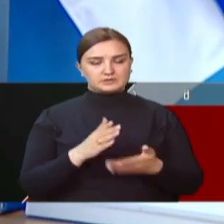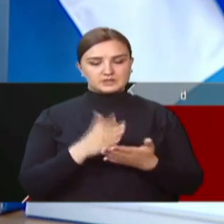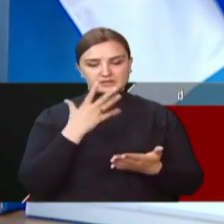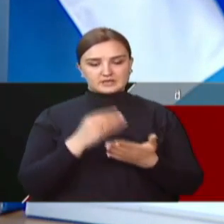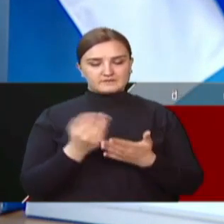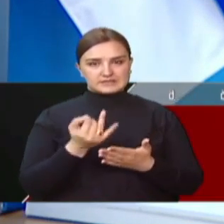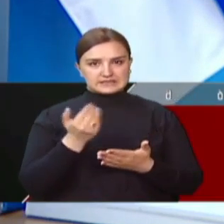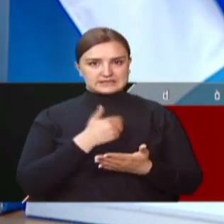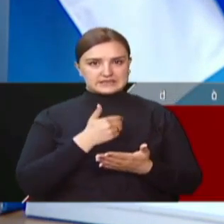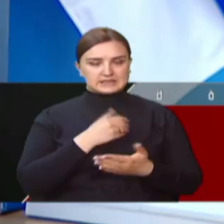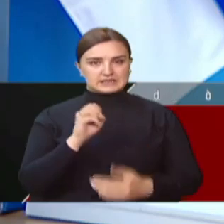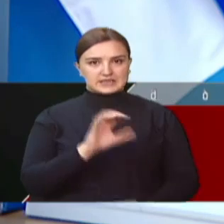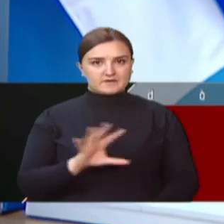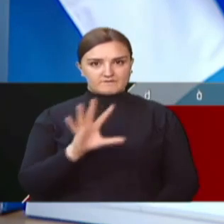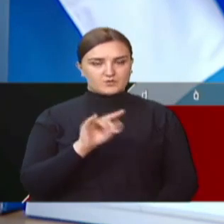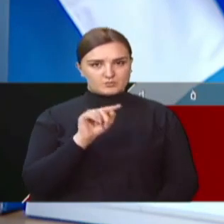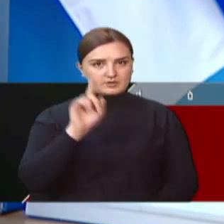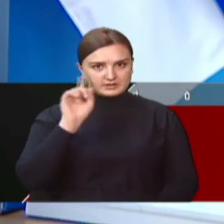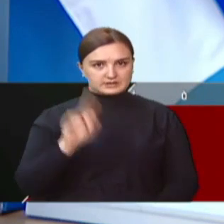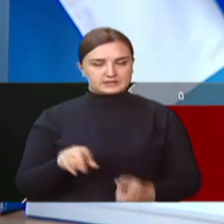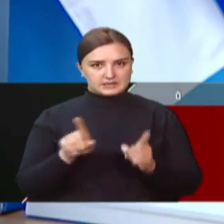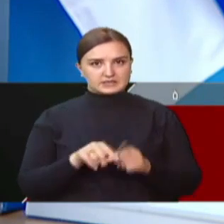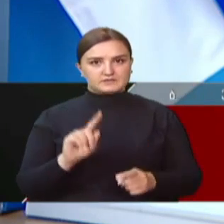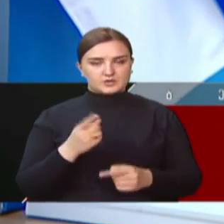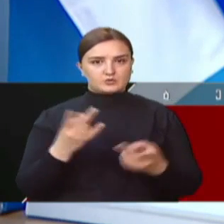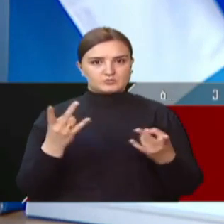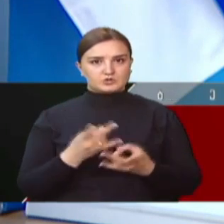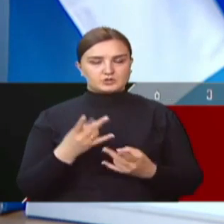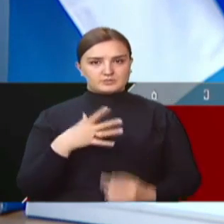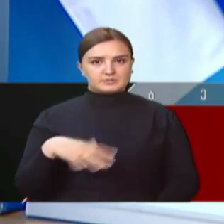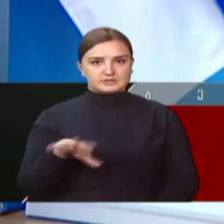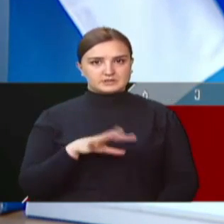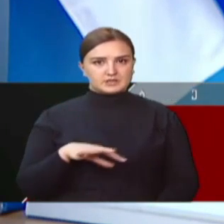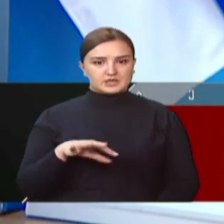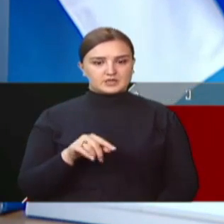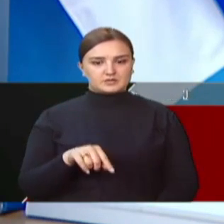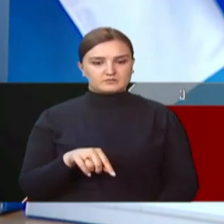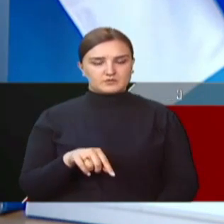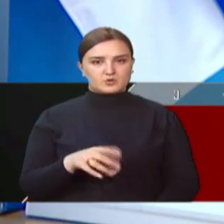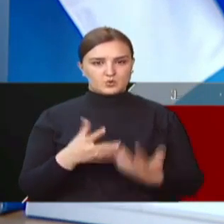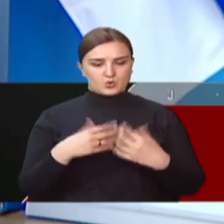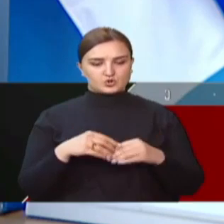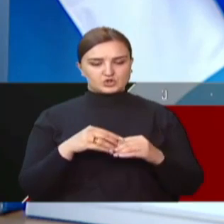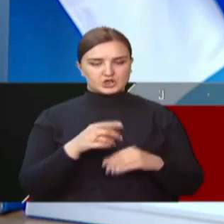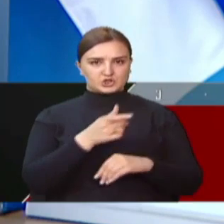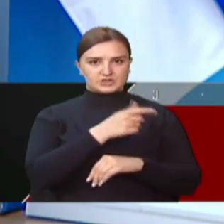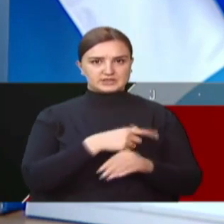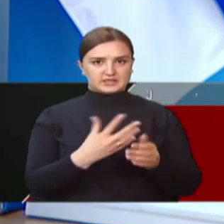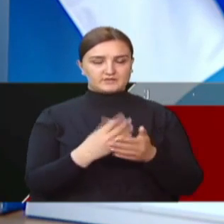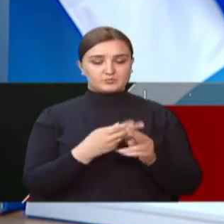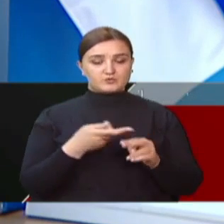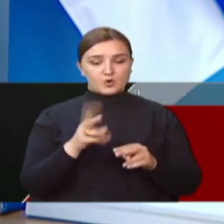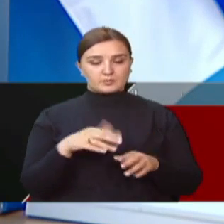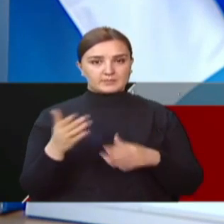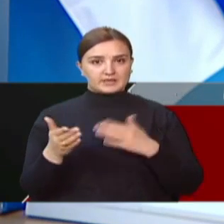სტრატეგიული ინტერესი და ევროპამაც იცის ასევე, რატომ შეიძლება საქართველოს ოჯახში წევრად. ამიტომ ეს ორმხრივია